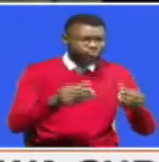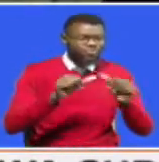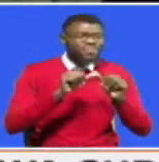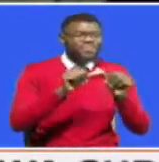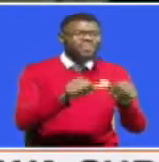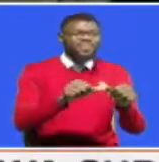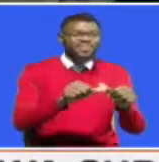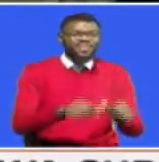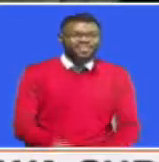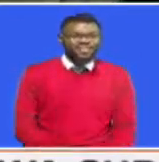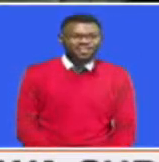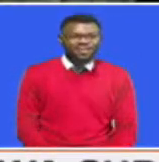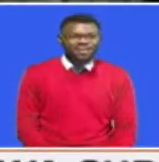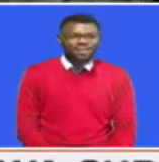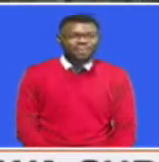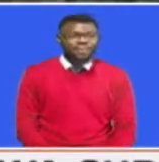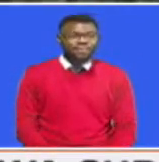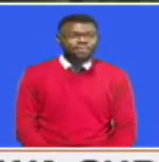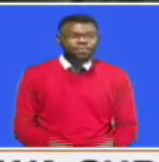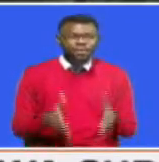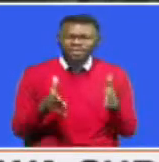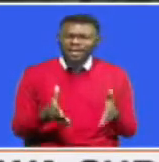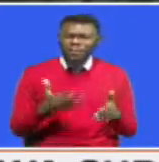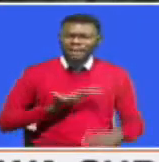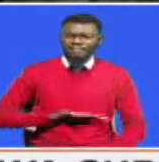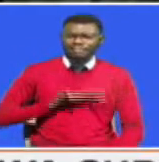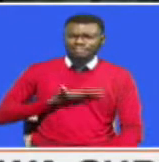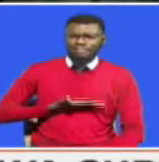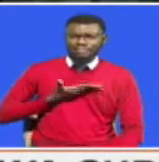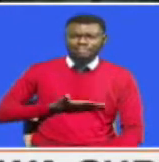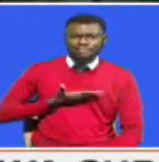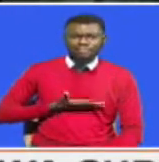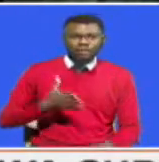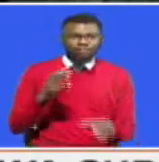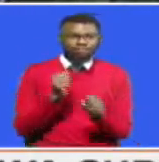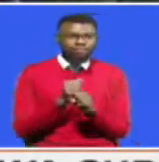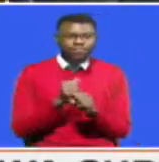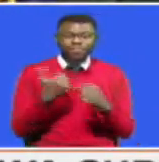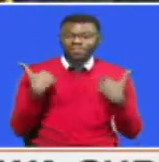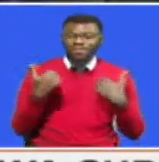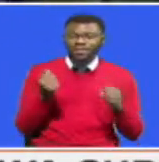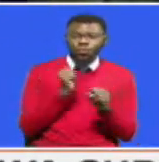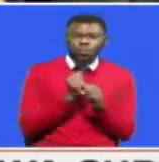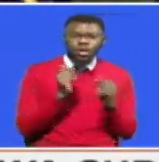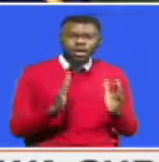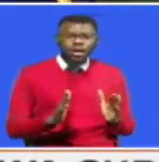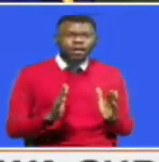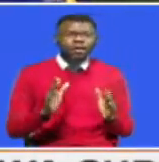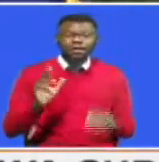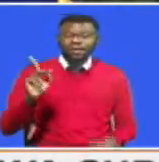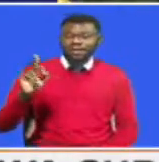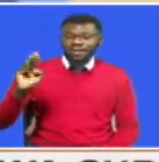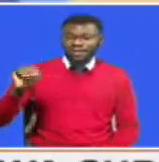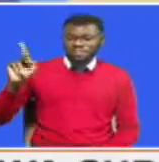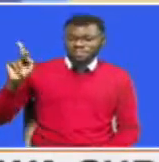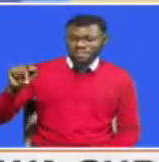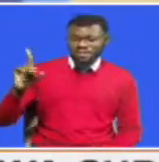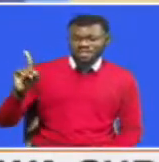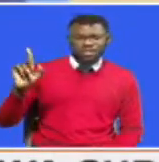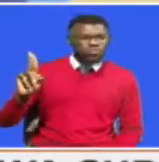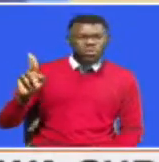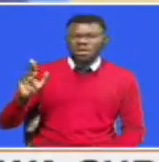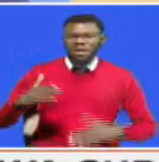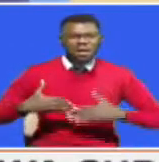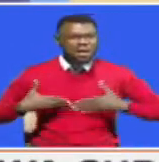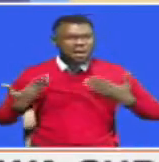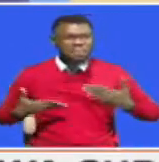waliowasili awali. Hili lilikera mno miungano ya wahudumu wa afya haswa KMPDU. Is a